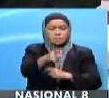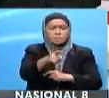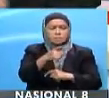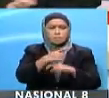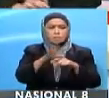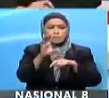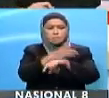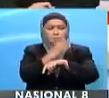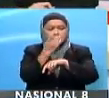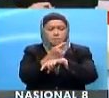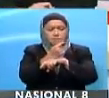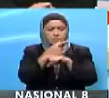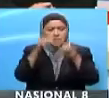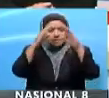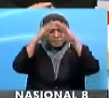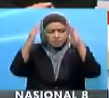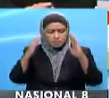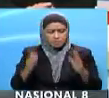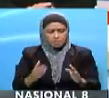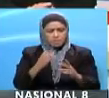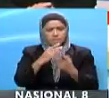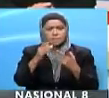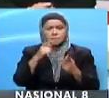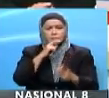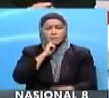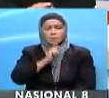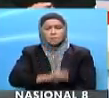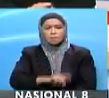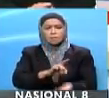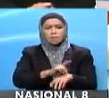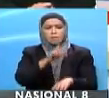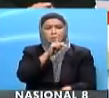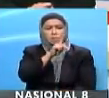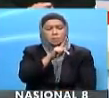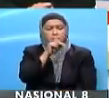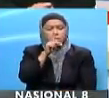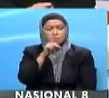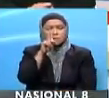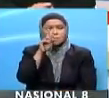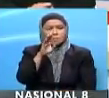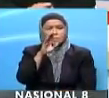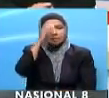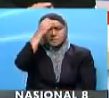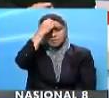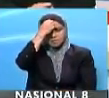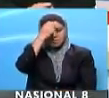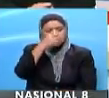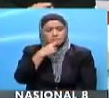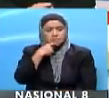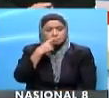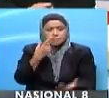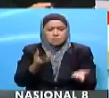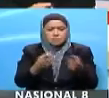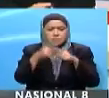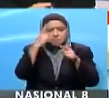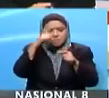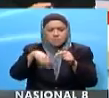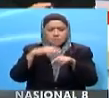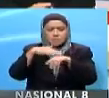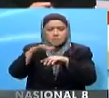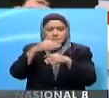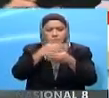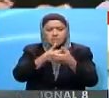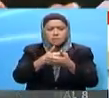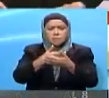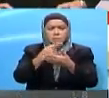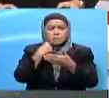rumah Ehsan warga Mas di Kuala Kubu Baru, Selangor. Ini memberikan kemudahan untuk menghantar mana-mana penghuni rumah kebajikan itu jika